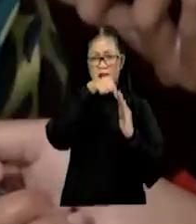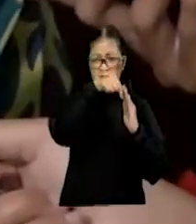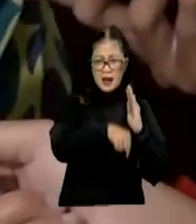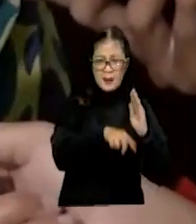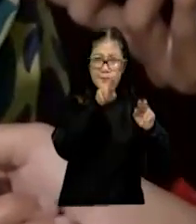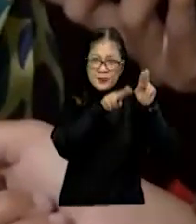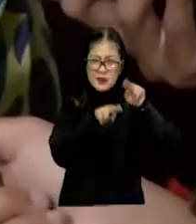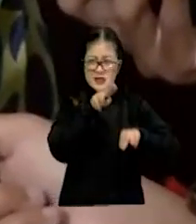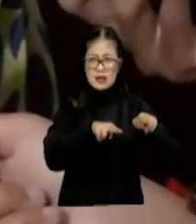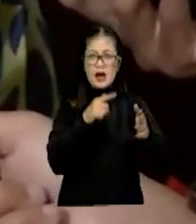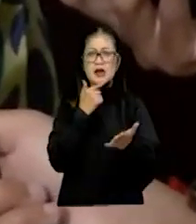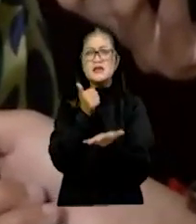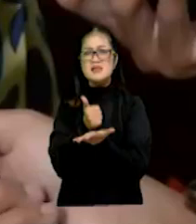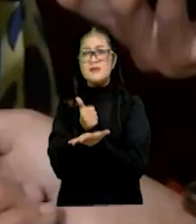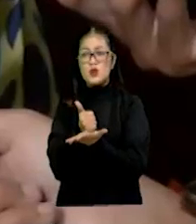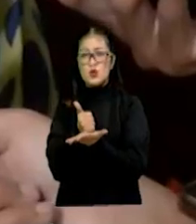kami udah punya